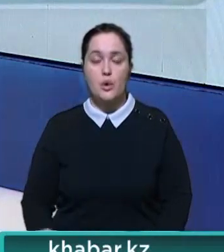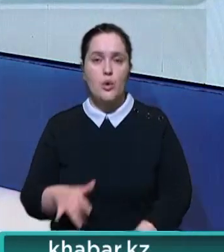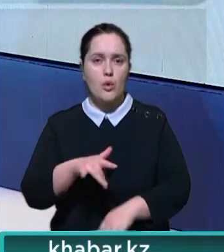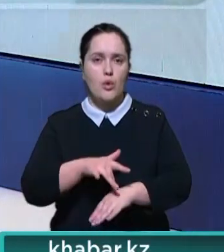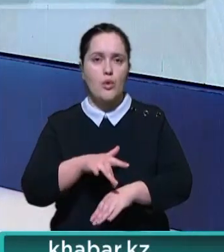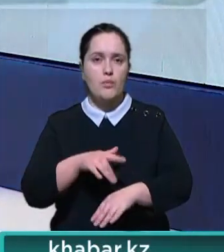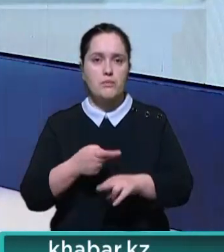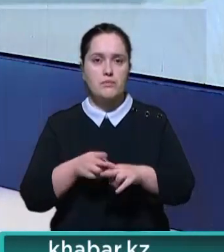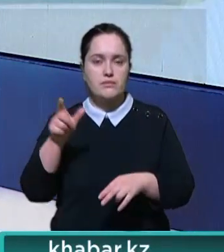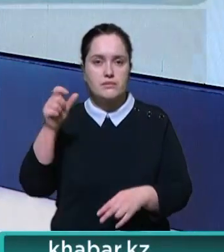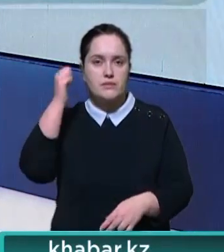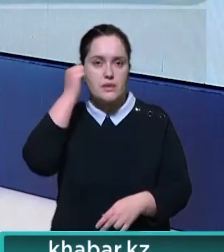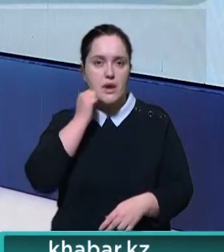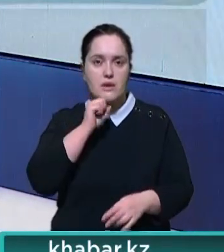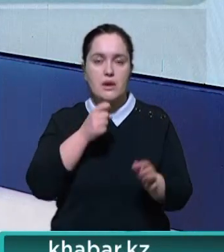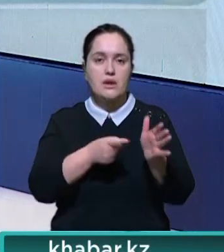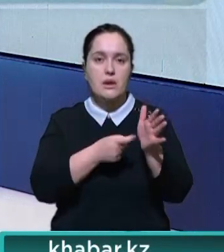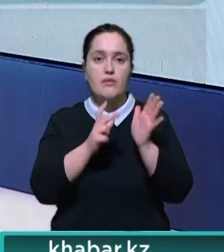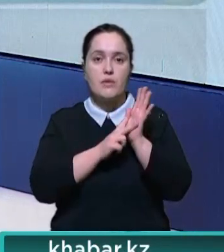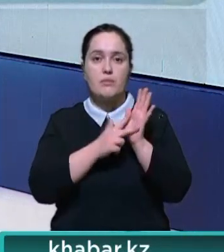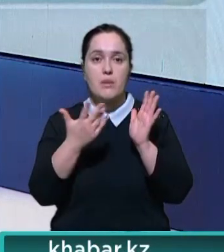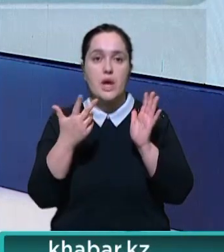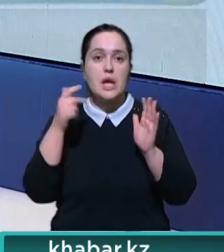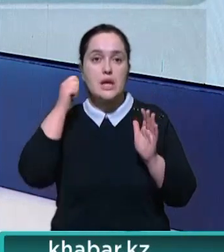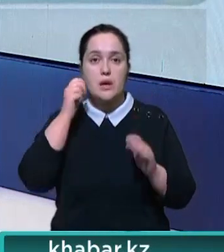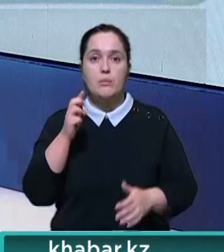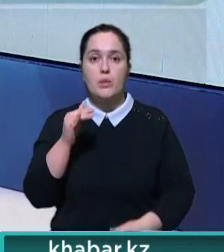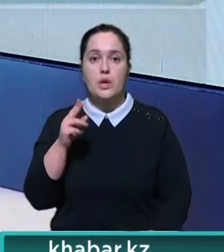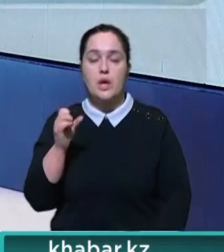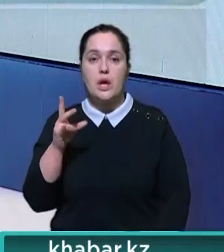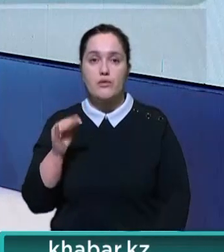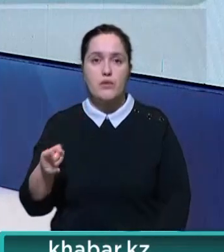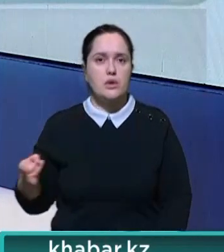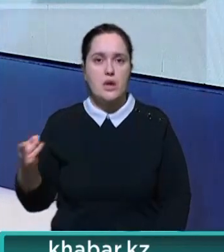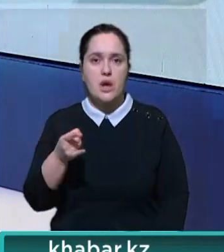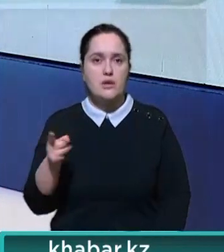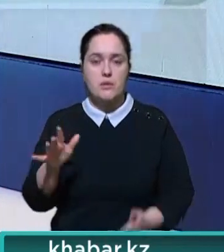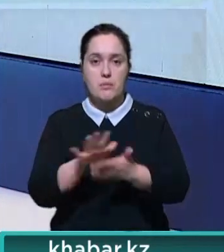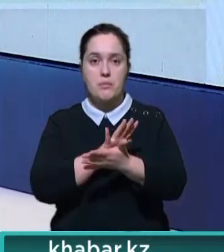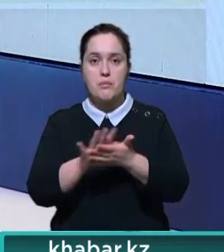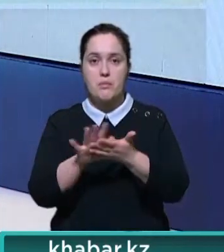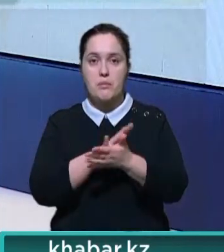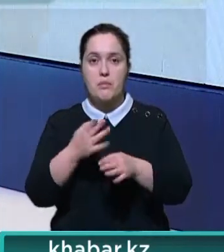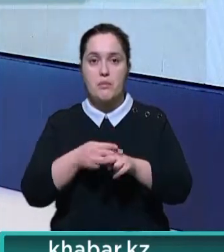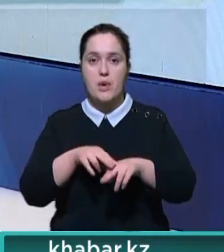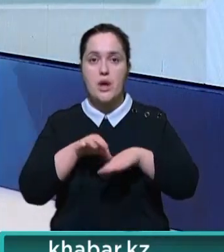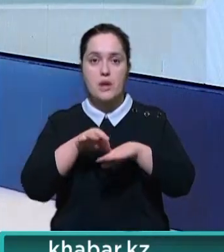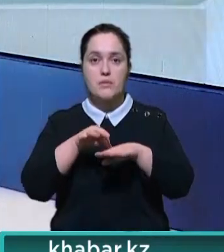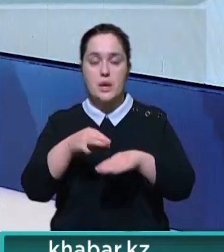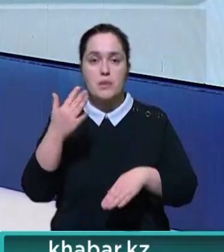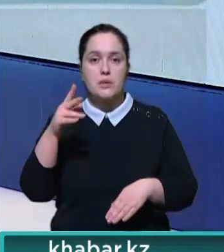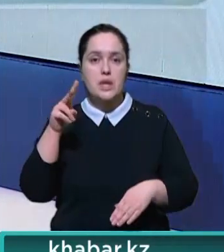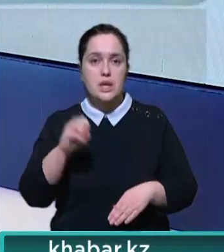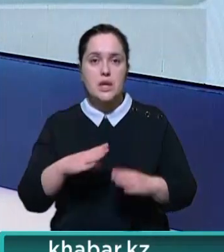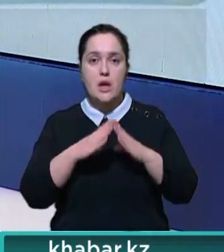Необычное хобби у Аксакала из Караганды. 85-летний Астаби Булканов – таксист-альтруист. Он бесплатно возит горожан на своем